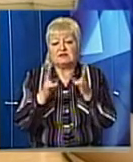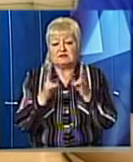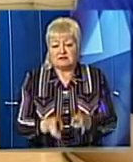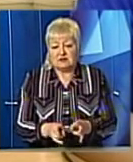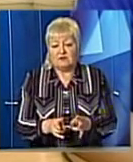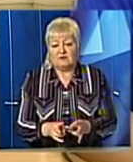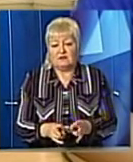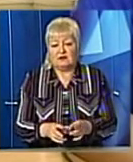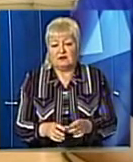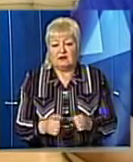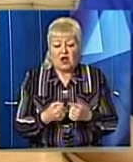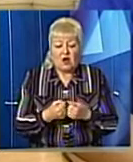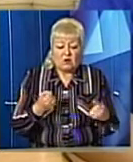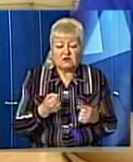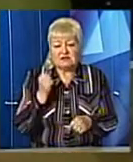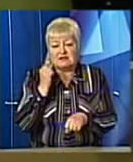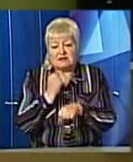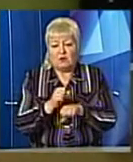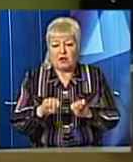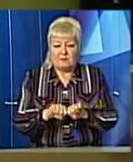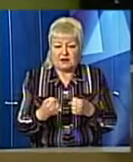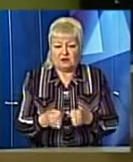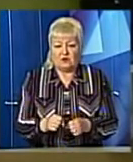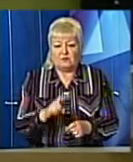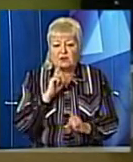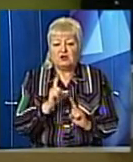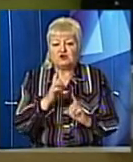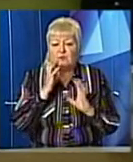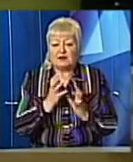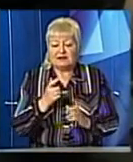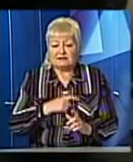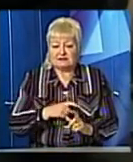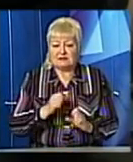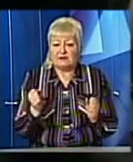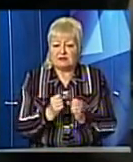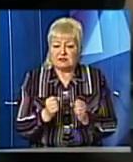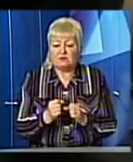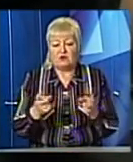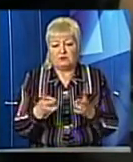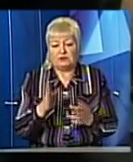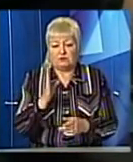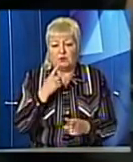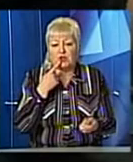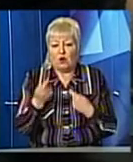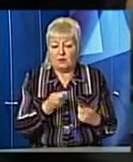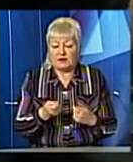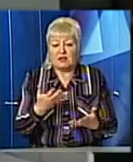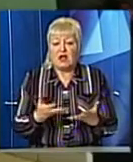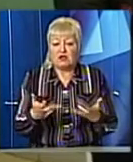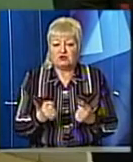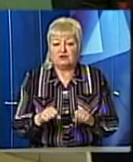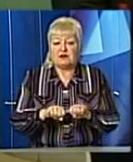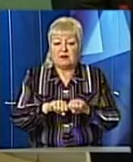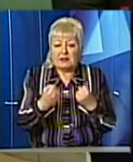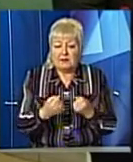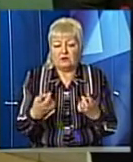амбулаторного характеру, це розтяги, забої, переломи. Тому, аби вберегти себе зимою від таких трав, потрібно бути обережним. А вже якщо й отримали вивих чи